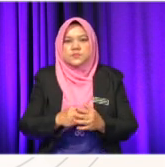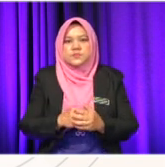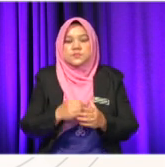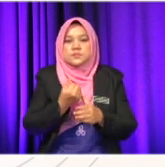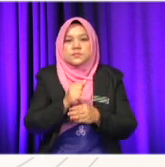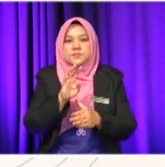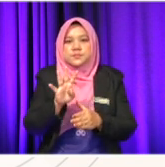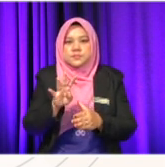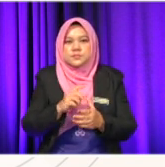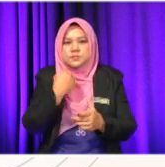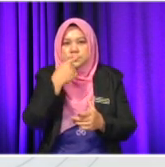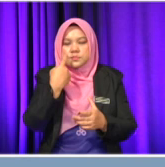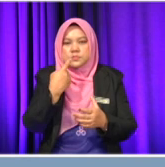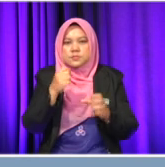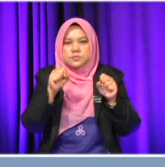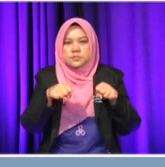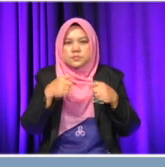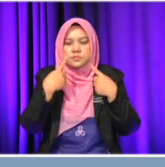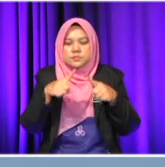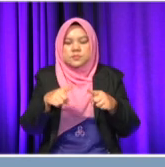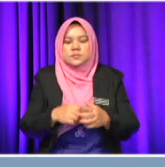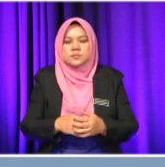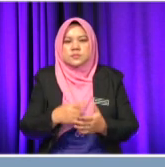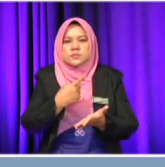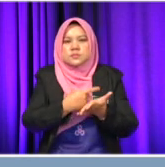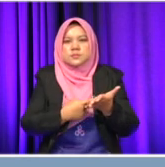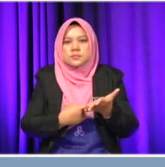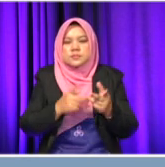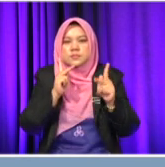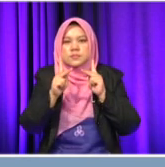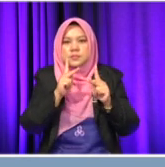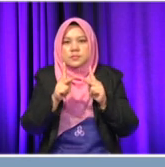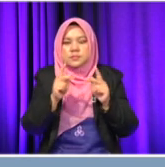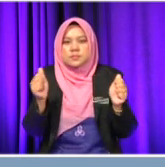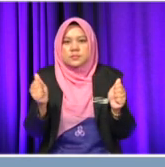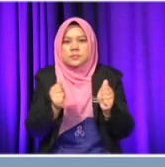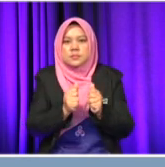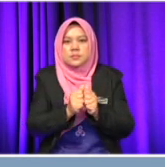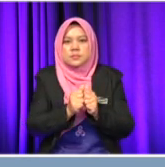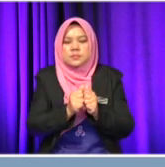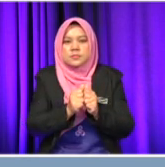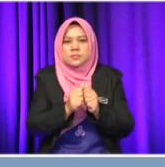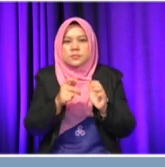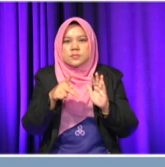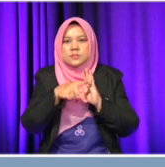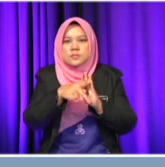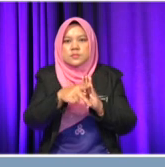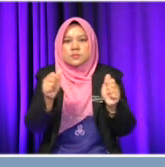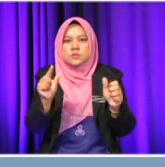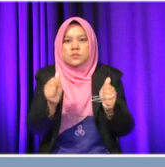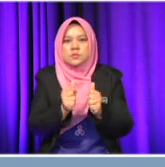44 nih Siapa yang boleh jawab dengan Cikgu apa yang dikatakan dengan promosi menggunakan